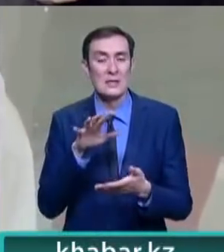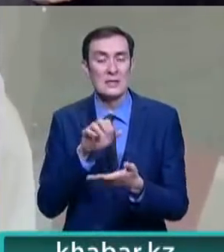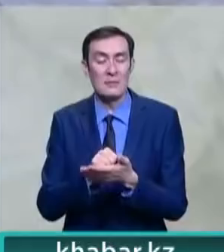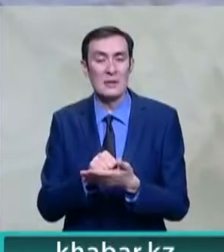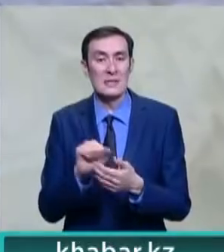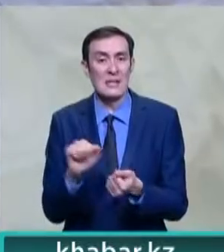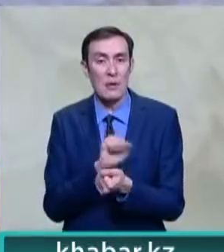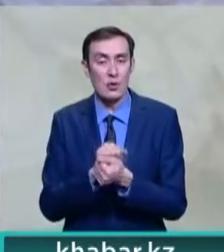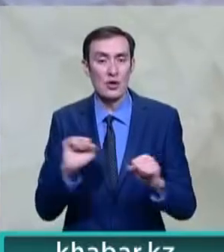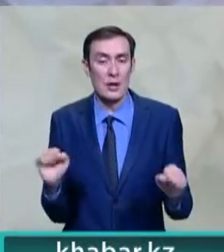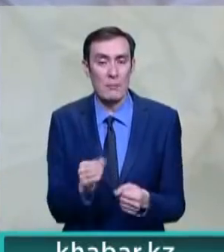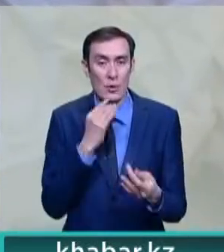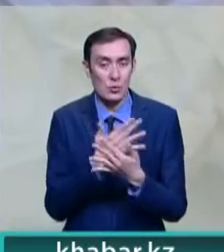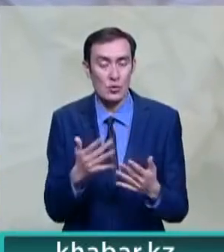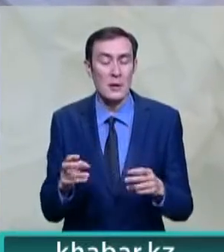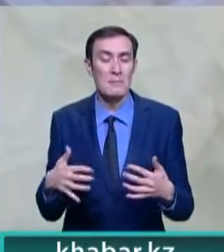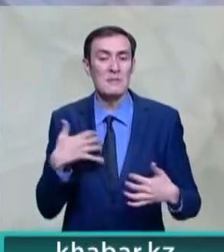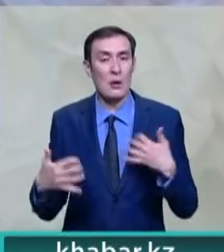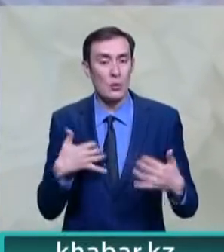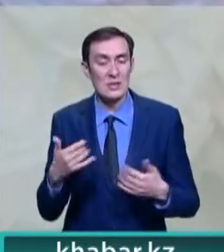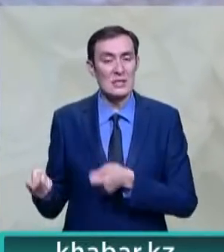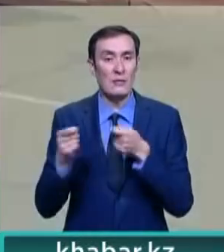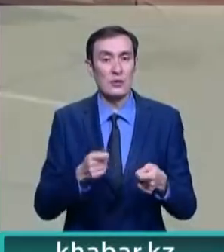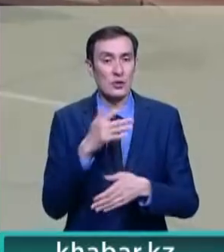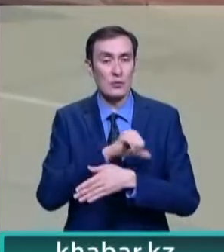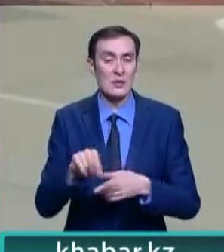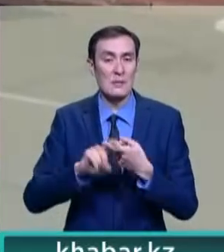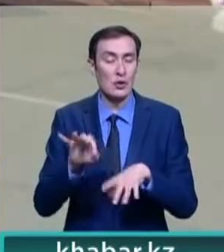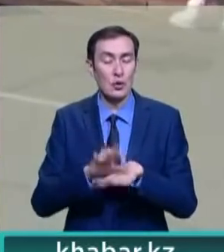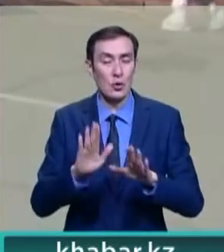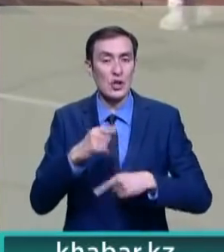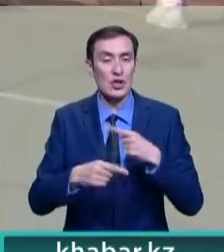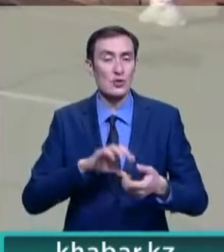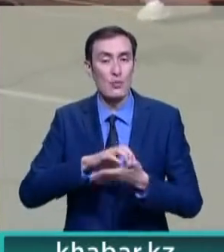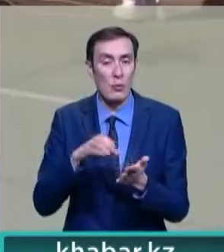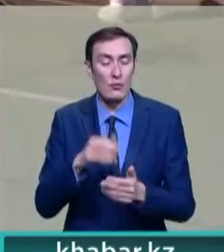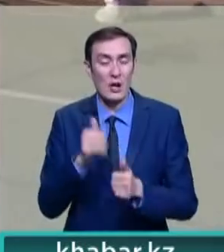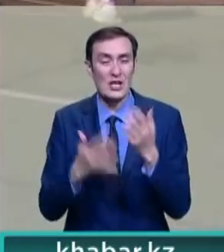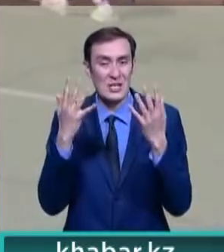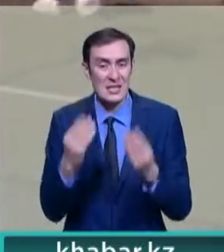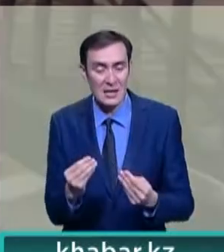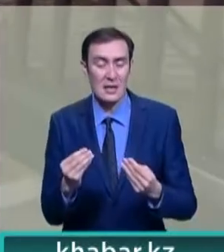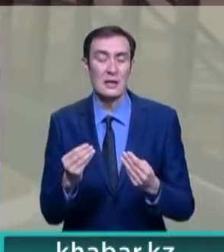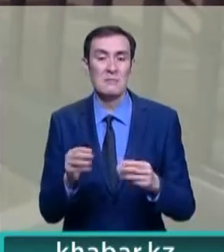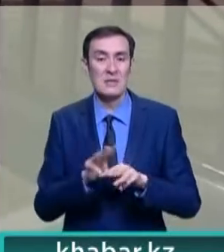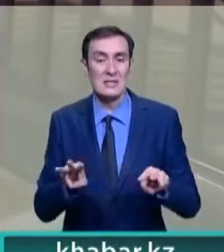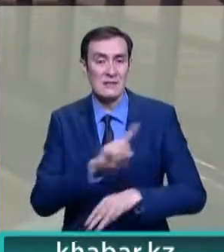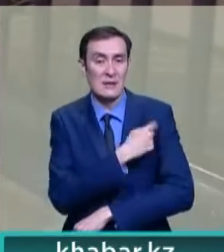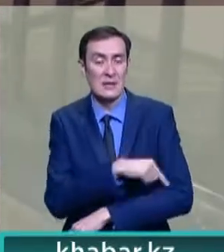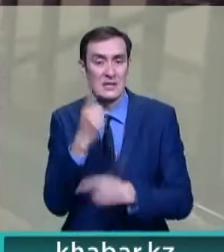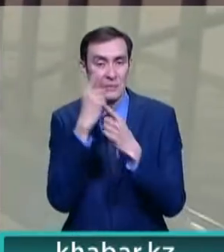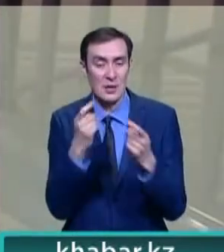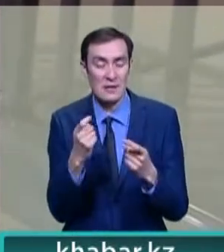импортной продукцией. Однако власти опасаются завоза вируса из других стран не только через упаковки. Ежедневно в сводках местного Минздрава сообщают